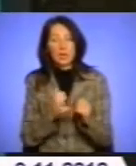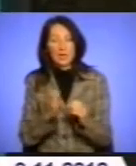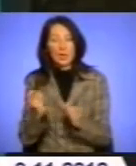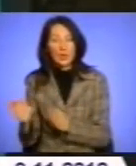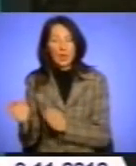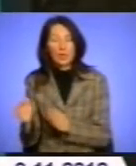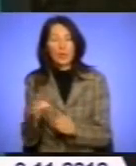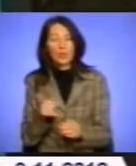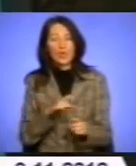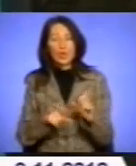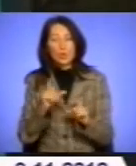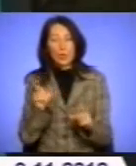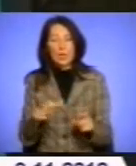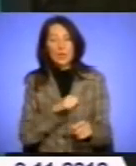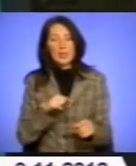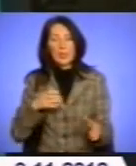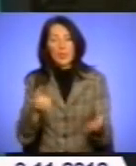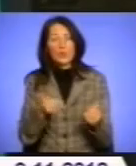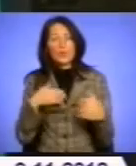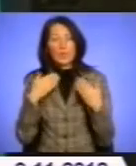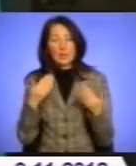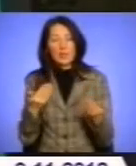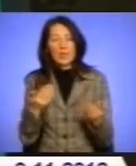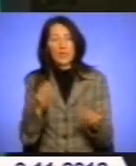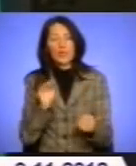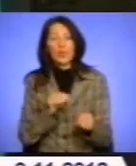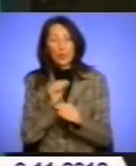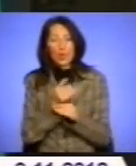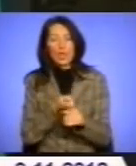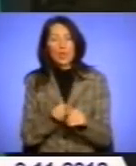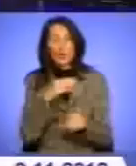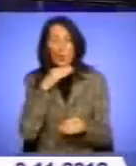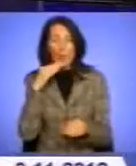оскільки студенти самі вже візьмуть ініціативу, бо вони доклалися до цього дуже багато.